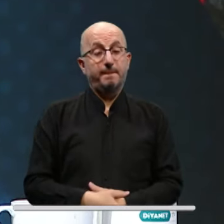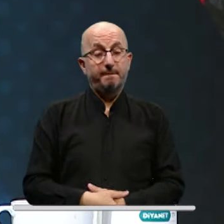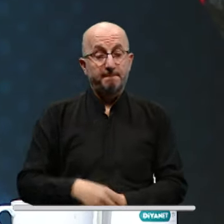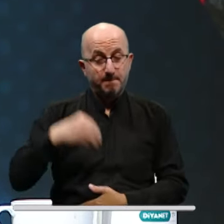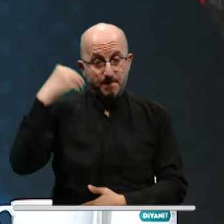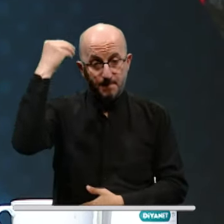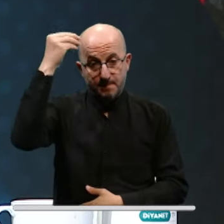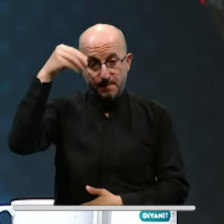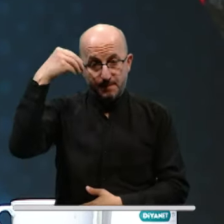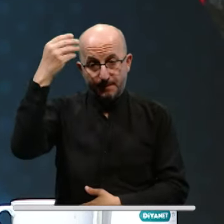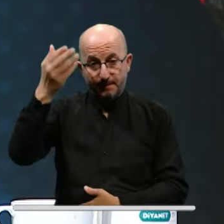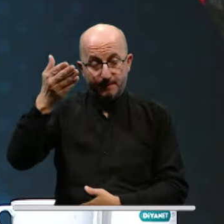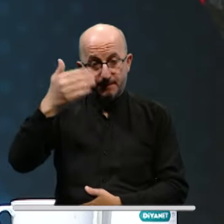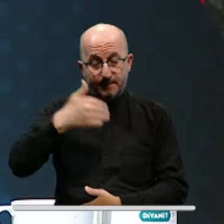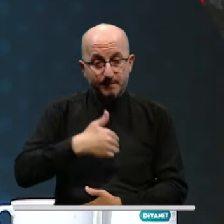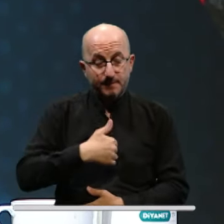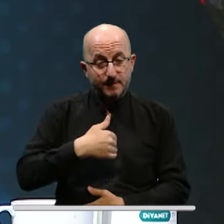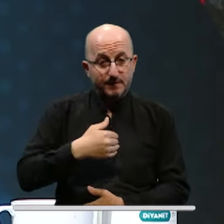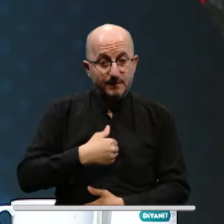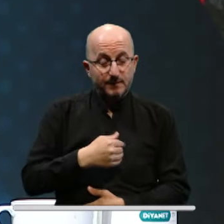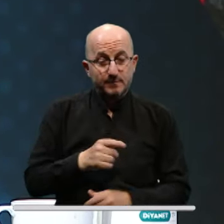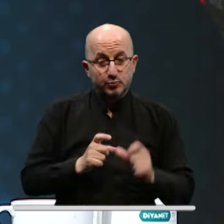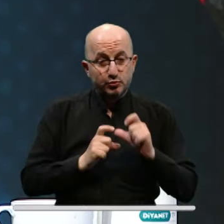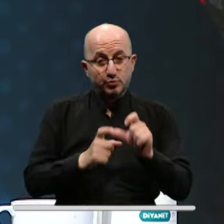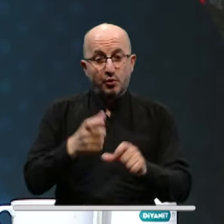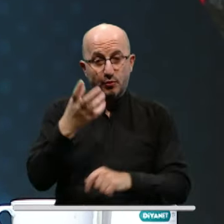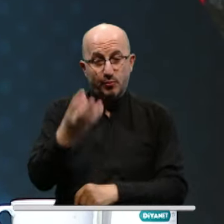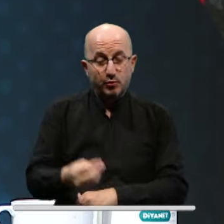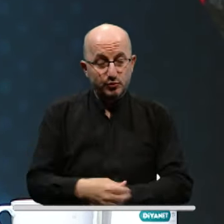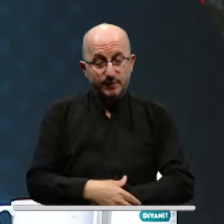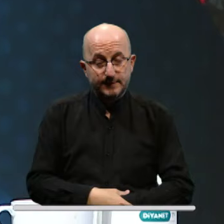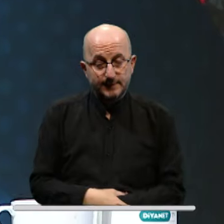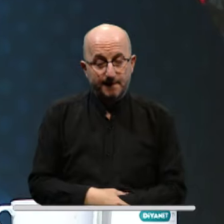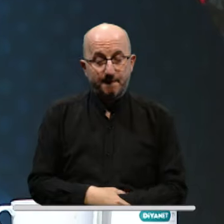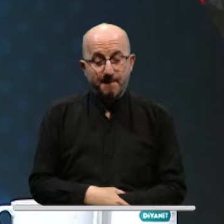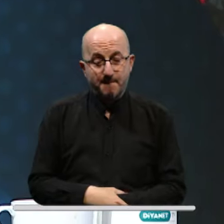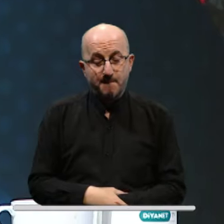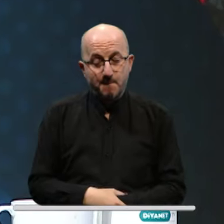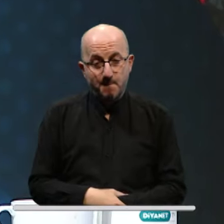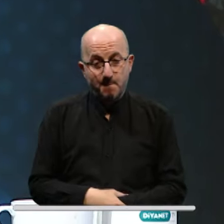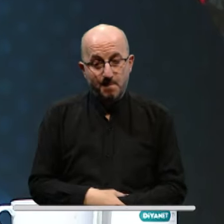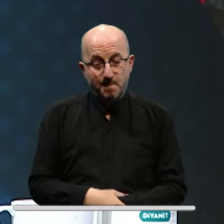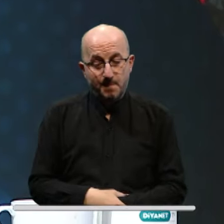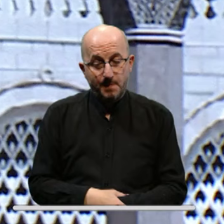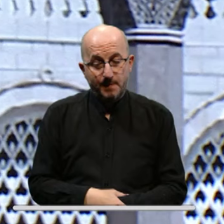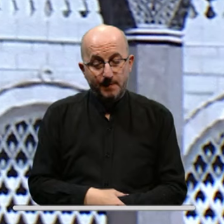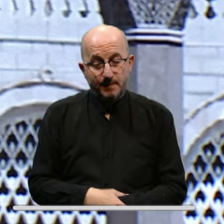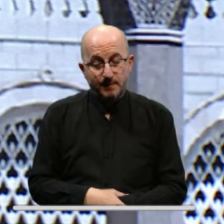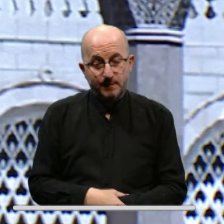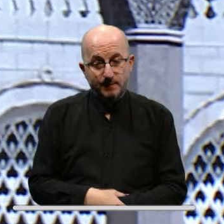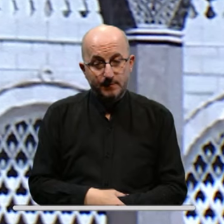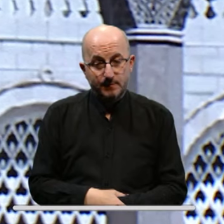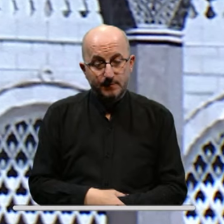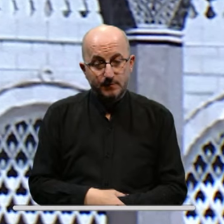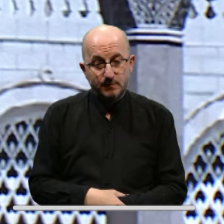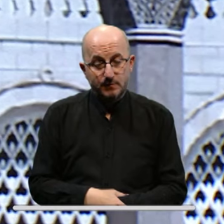Hocam, benim hocama bir sorum olacaktı ama. Buyurun, buyurun Hıncal Bey. Hocam,